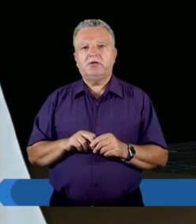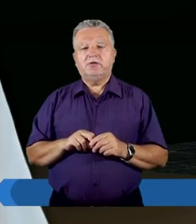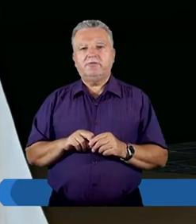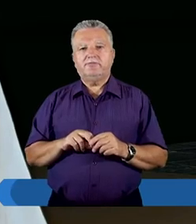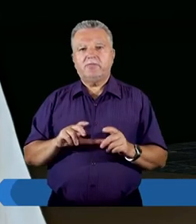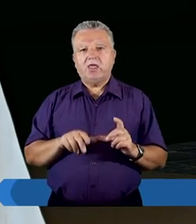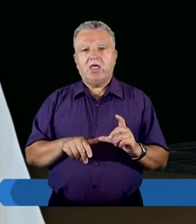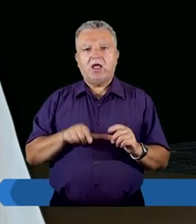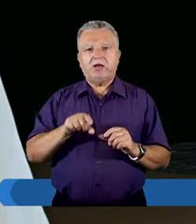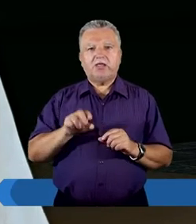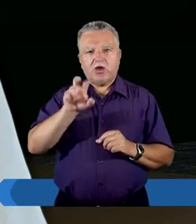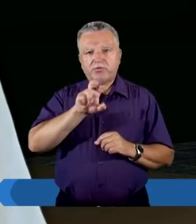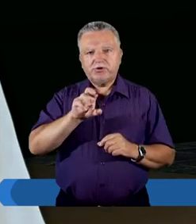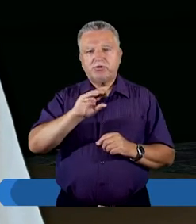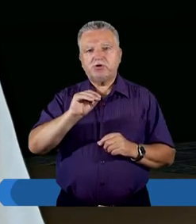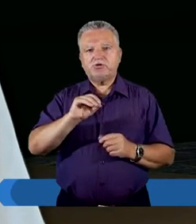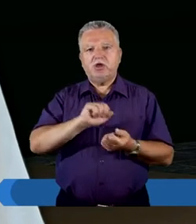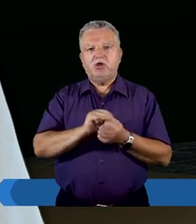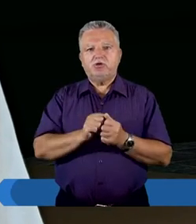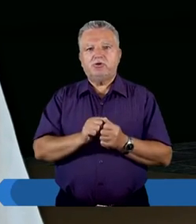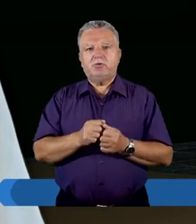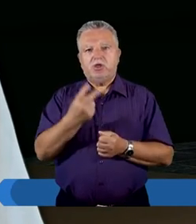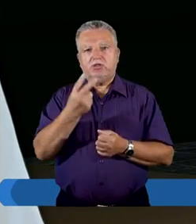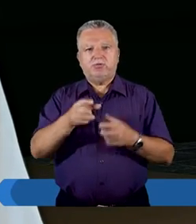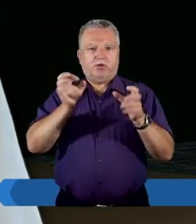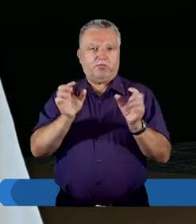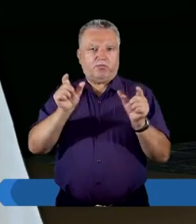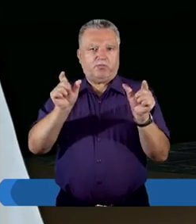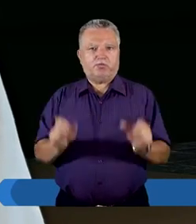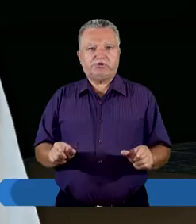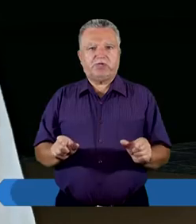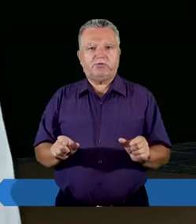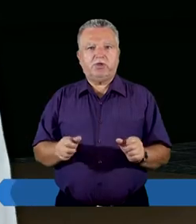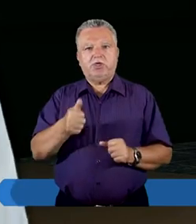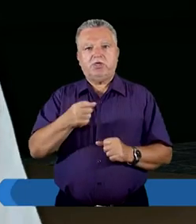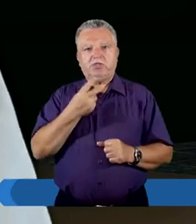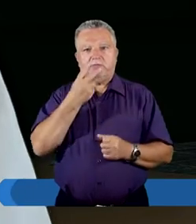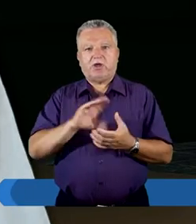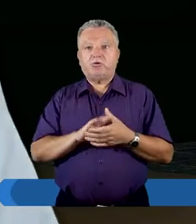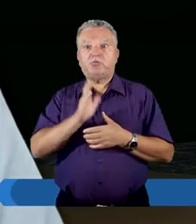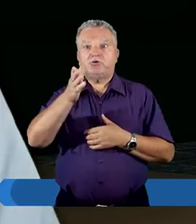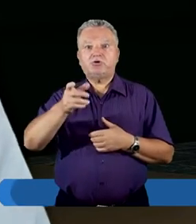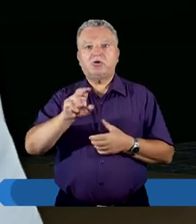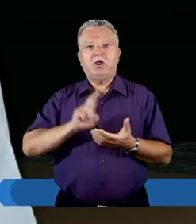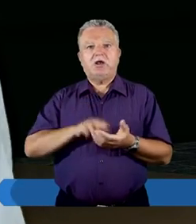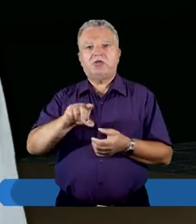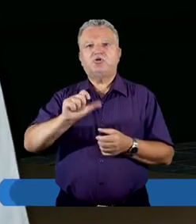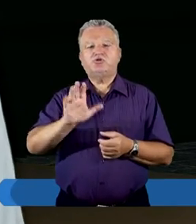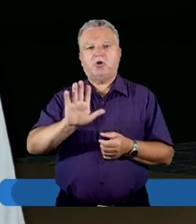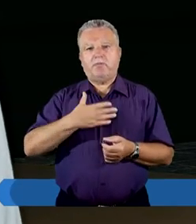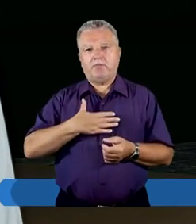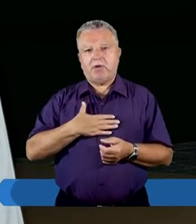być. Ale właśnie tak obserwuję, że są jakby dwie postawy. Niektórzy patrzą w przyszłość i na to, co mają. Niektórzy wręcz